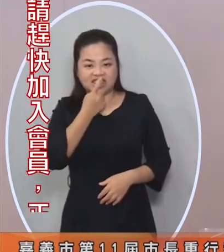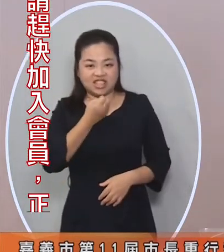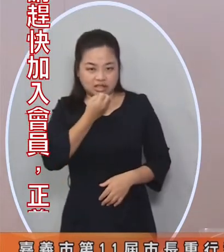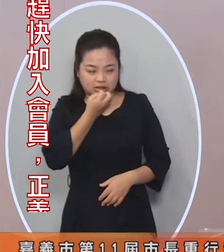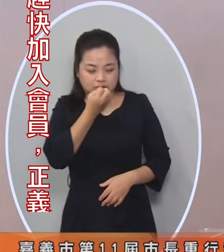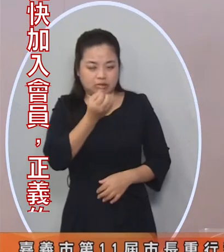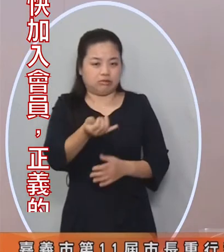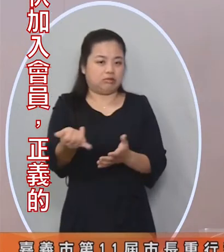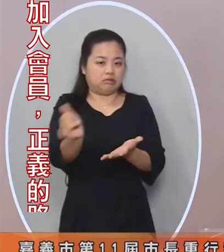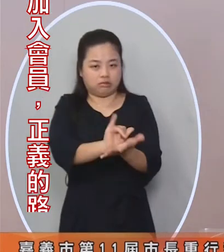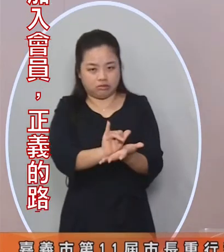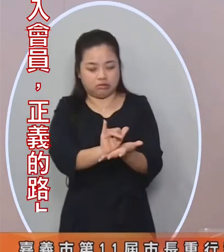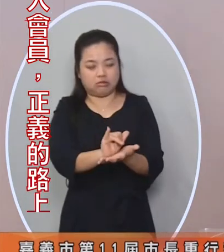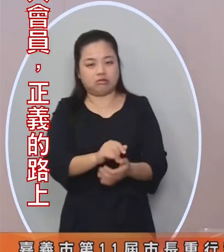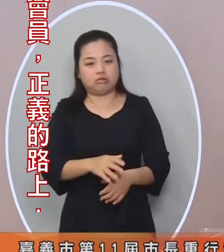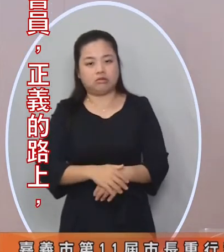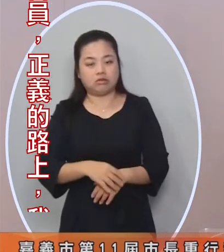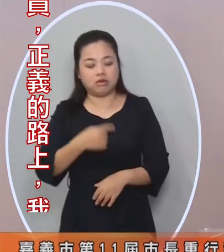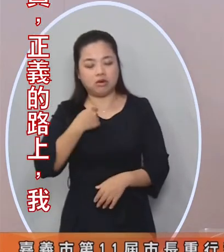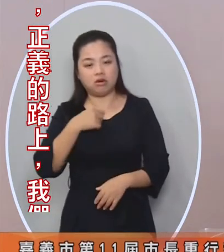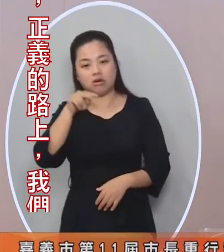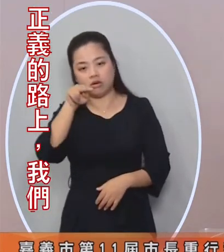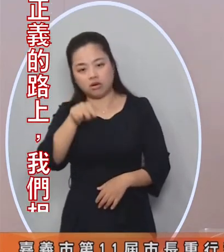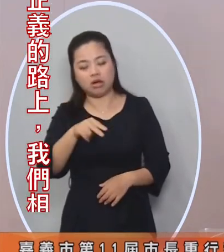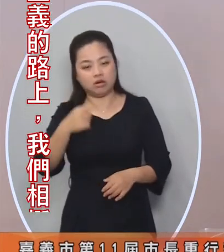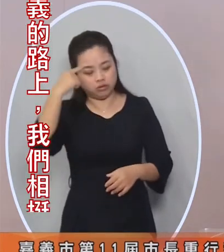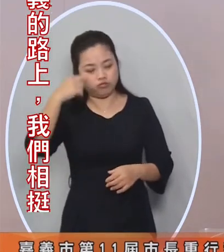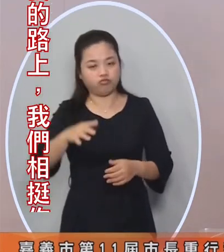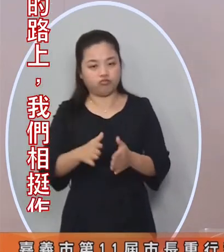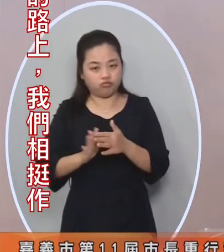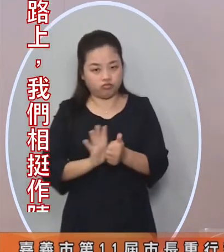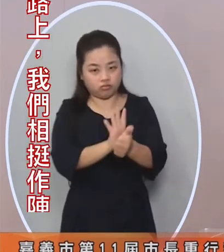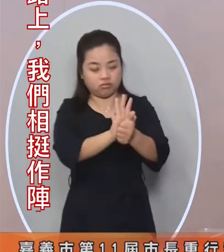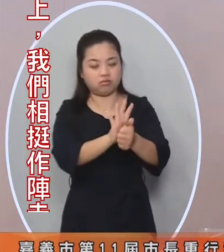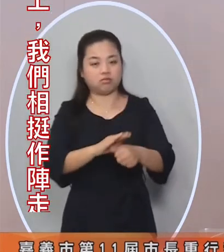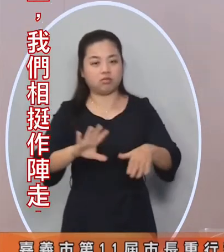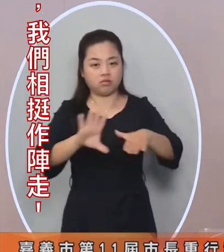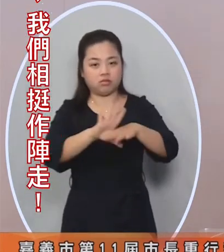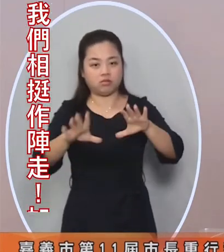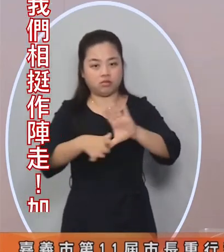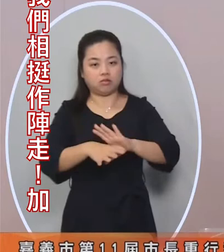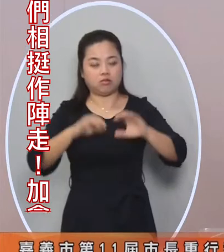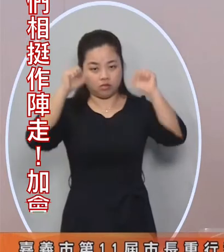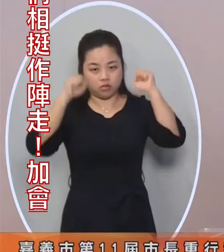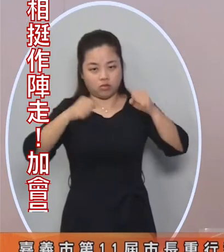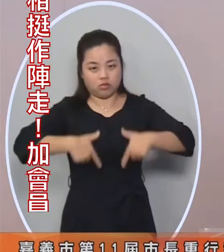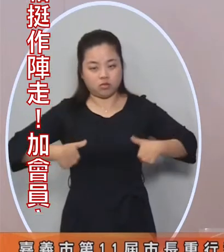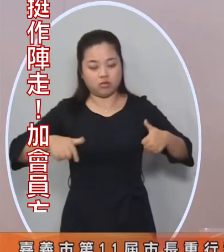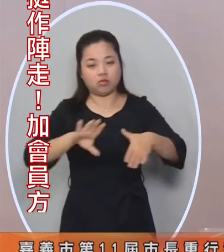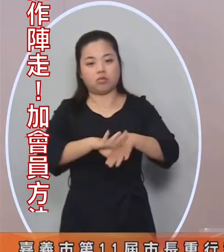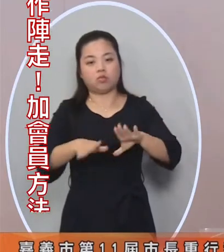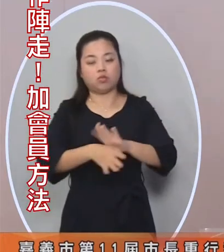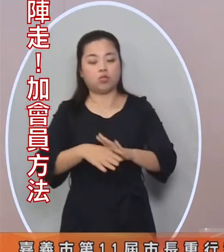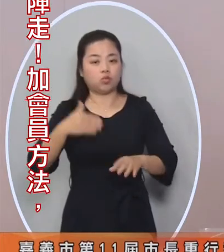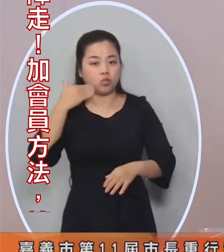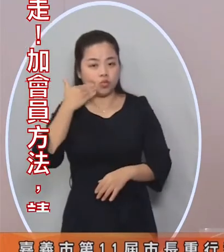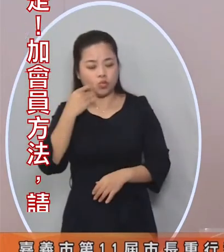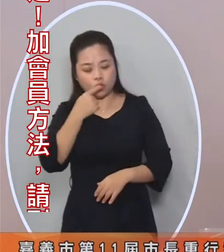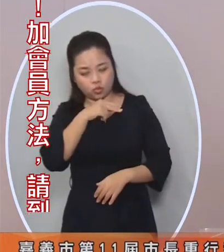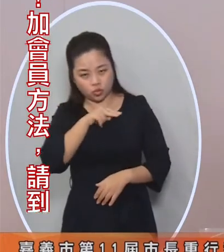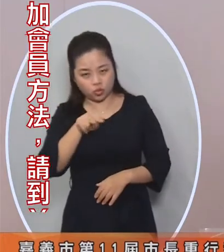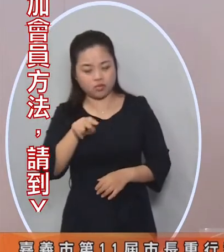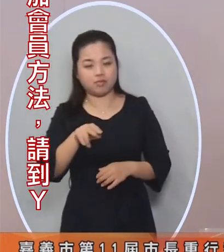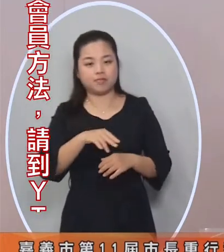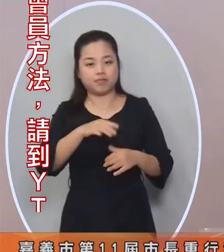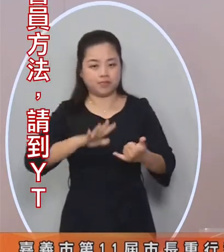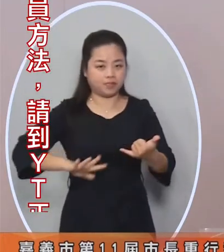啊。我觉得这是上天让我看到这一幕啊、哦。要我来推动这个运动文化，这个运动内衣的文化。我在想，如果说我们全台